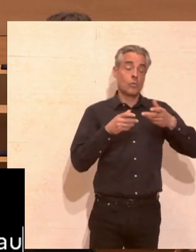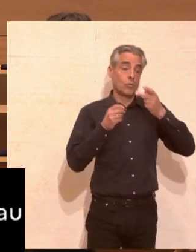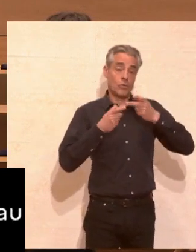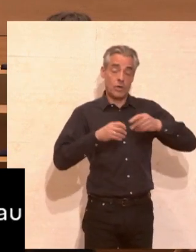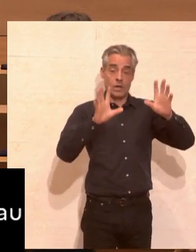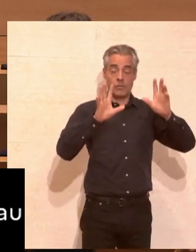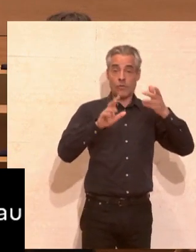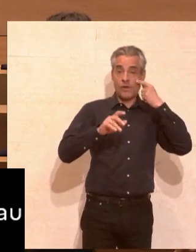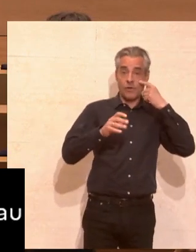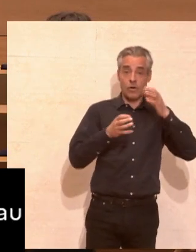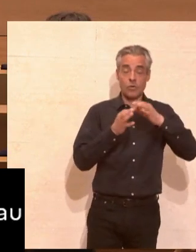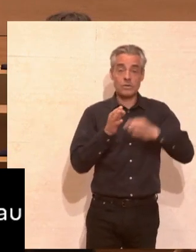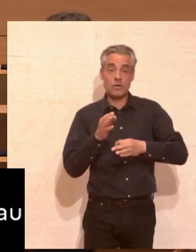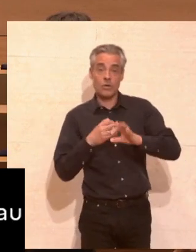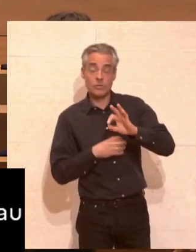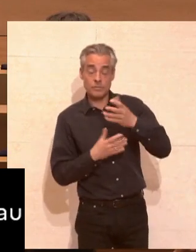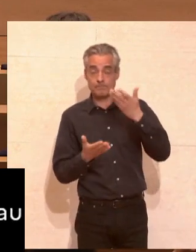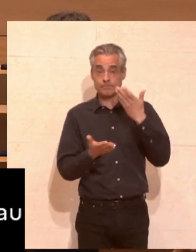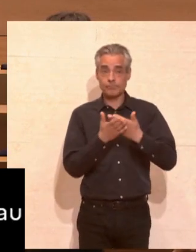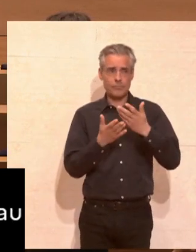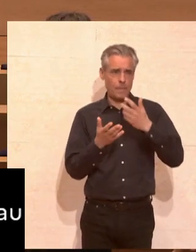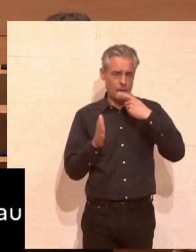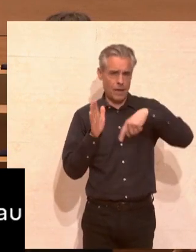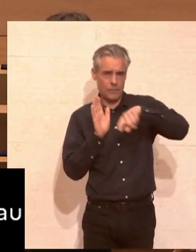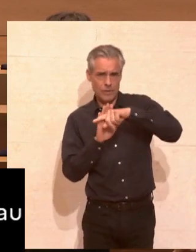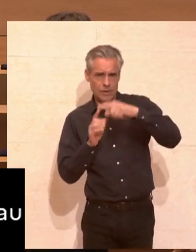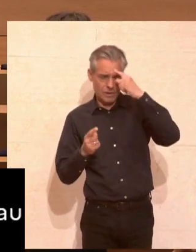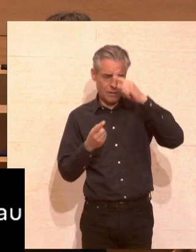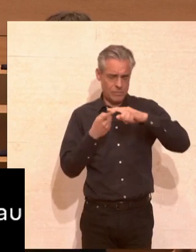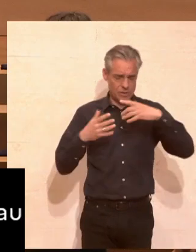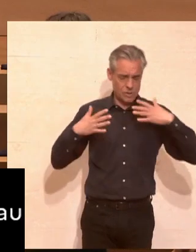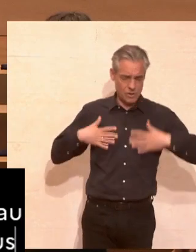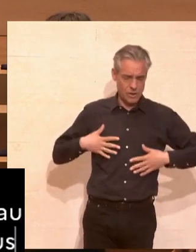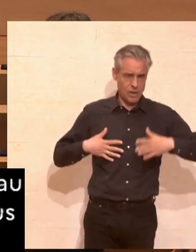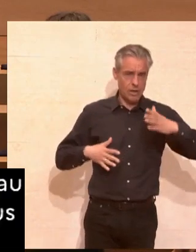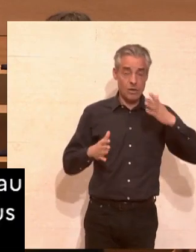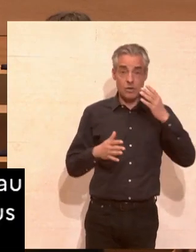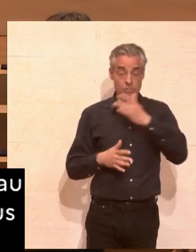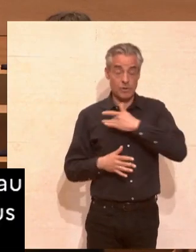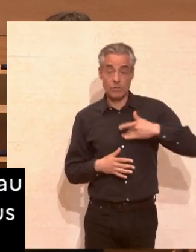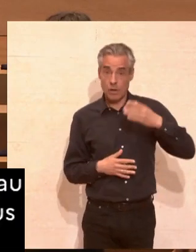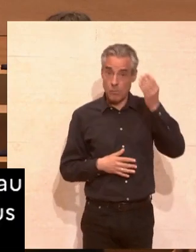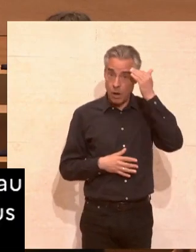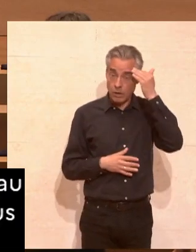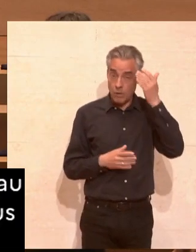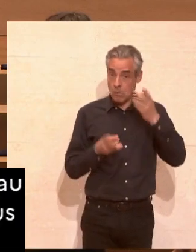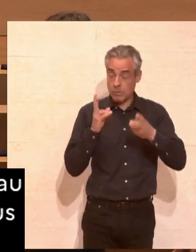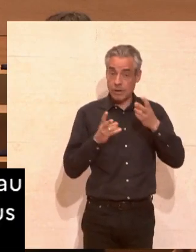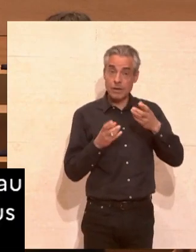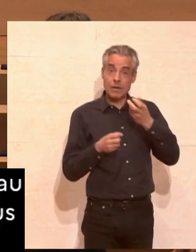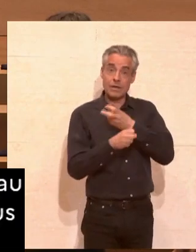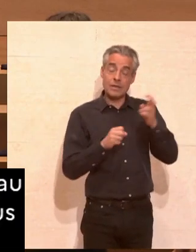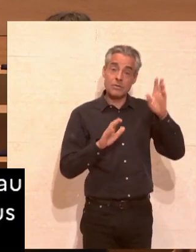voir est-ce que finalement, ça entraîne aussi plus de désavantages au niveau de la santé mentale aussi, parce qu'on sait que si on a un petit peu